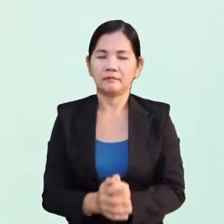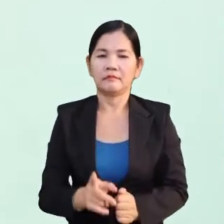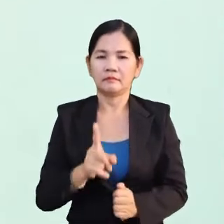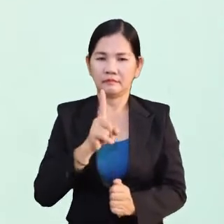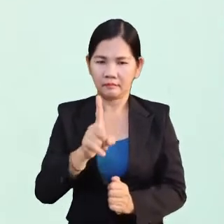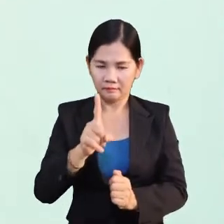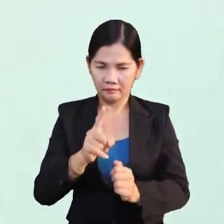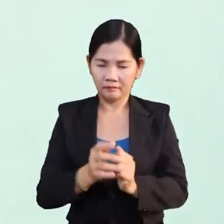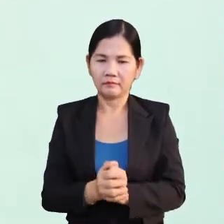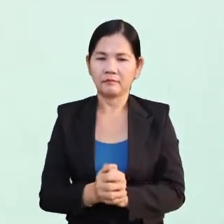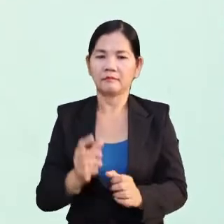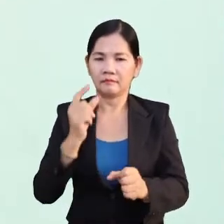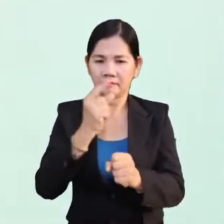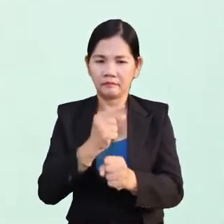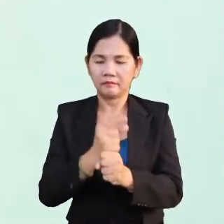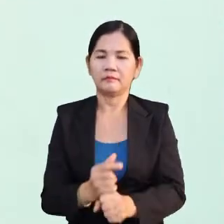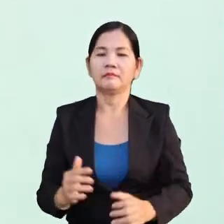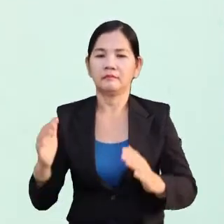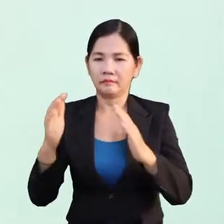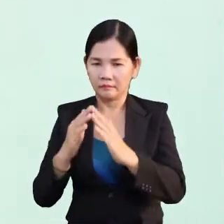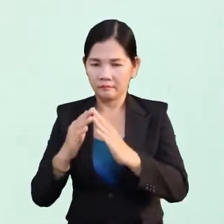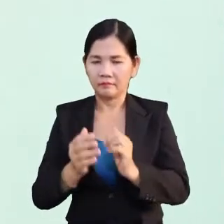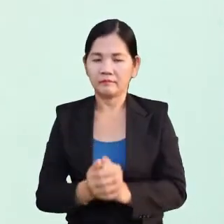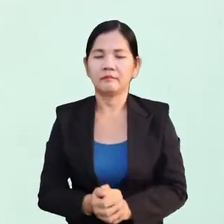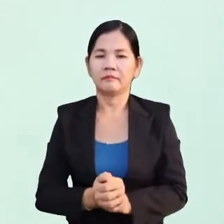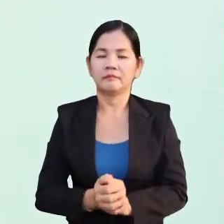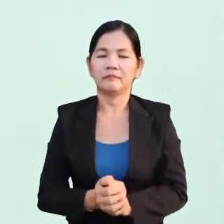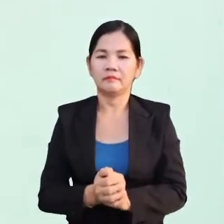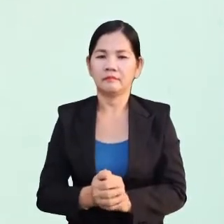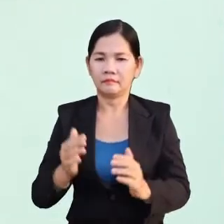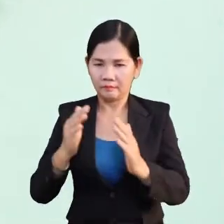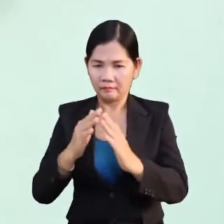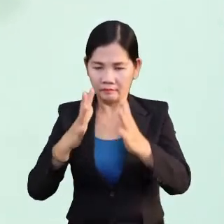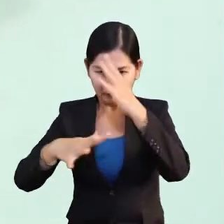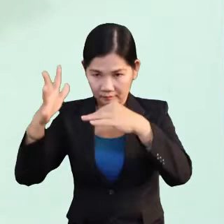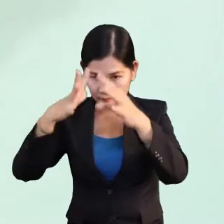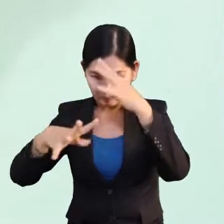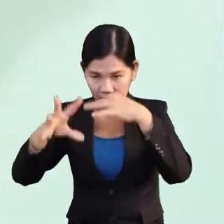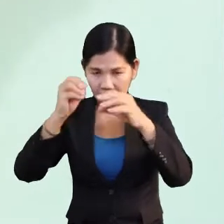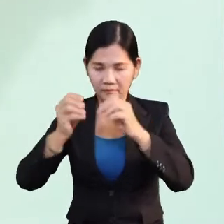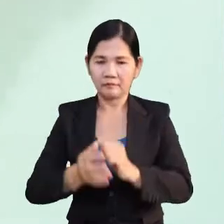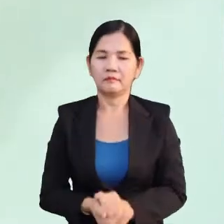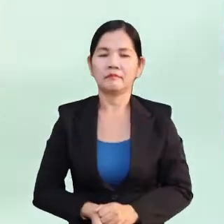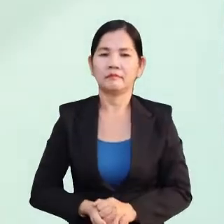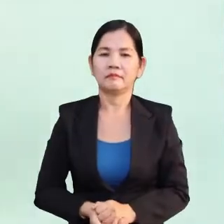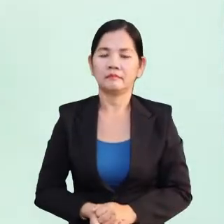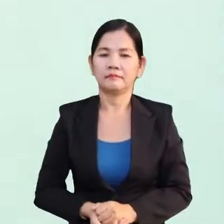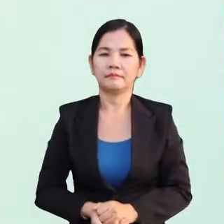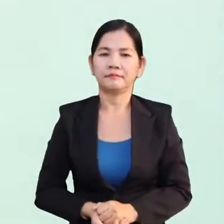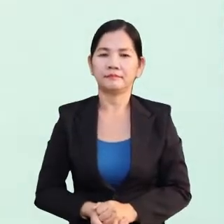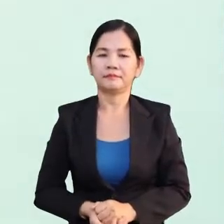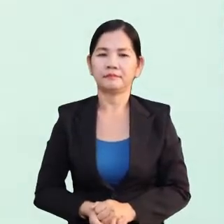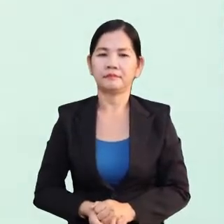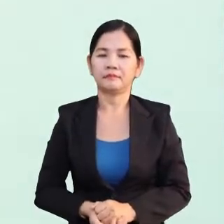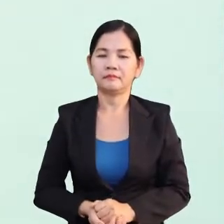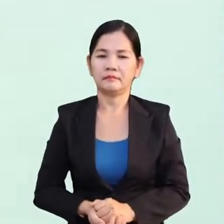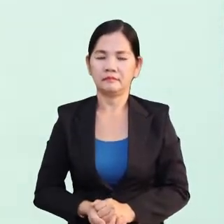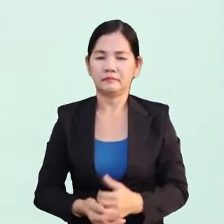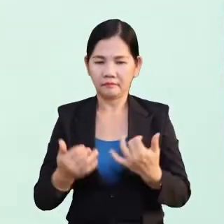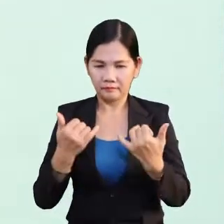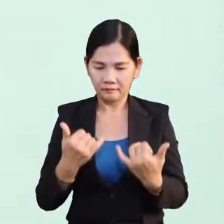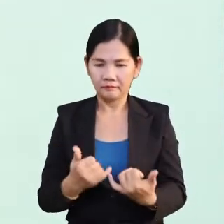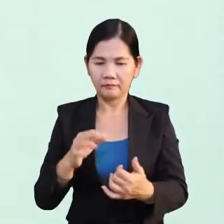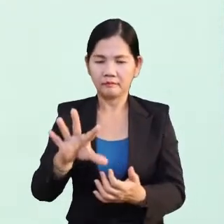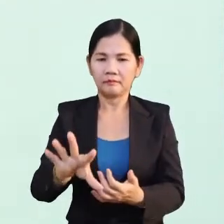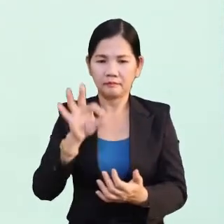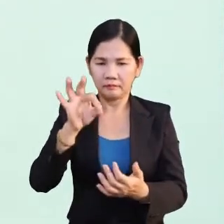1កិច្ចការខ្ញុំនៅផ្ទះនិងនៅសាលារៀនចាអញ្ចឹងអ្នកគ្រូជ្រើស